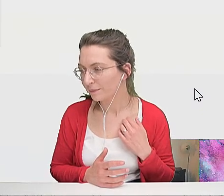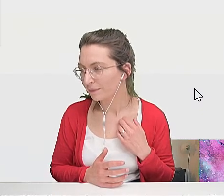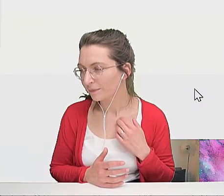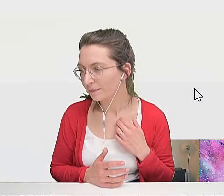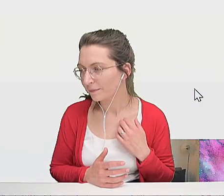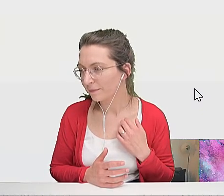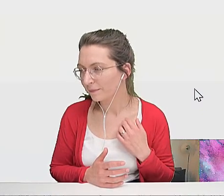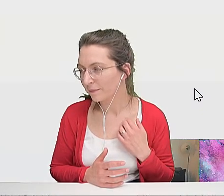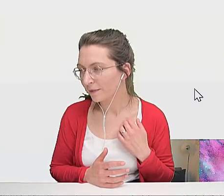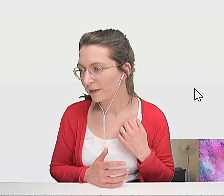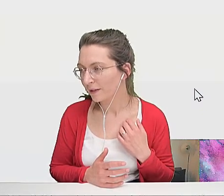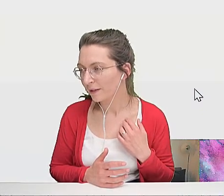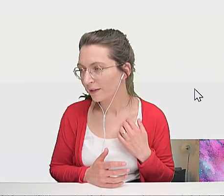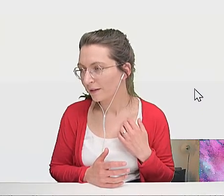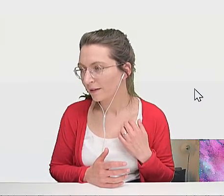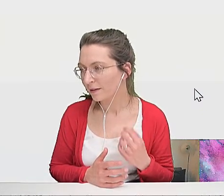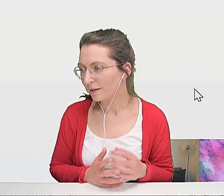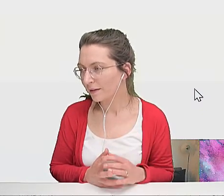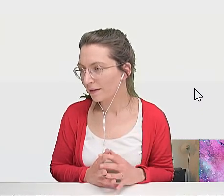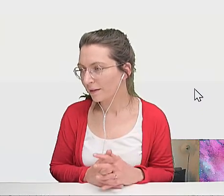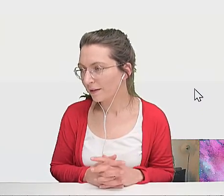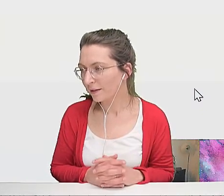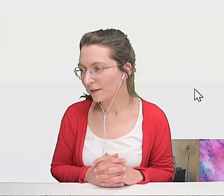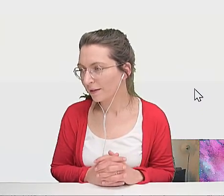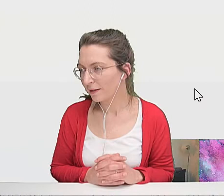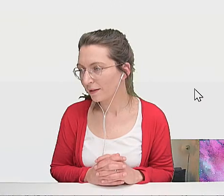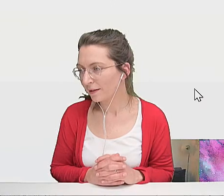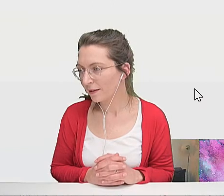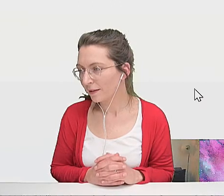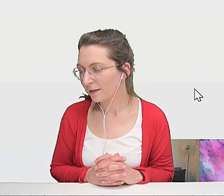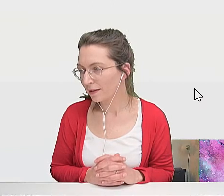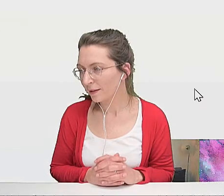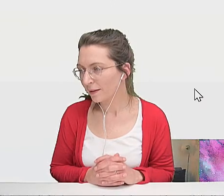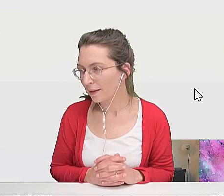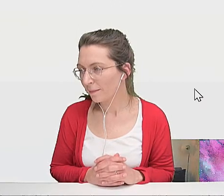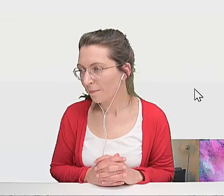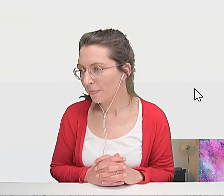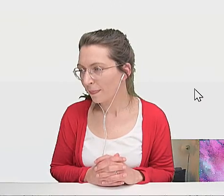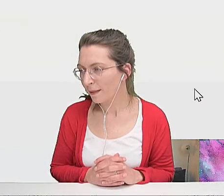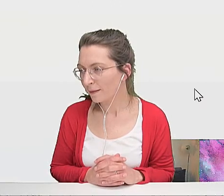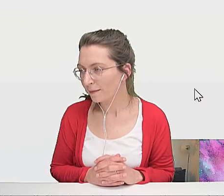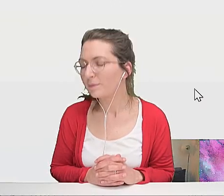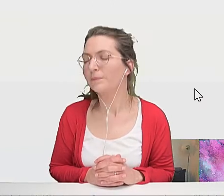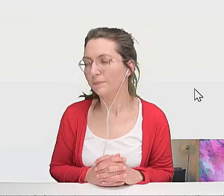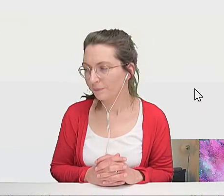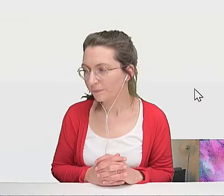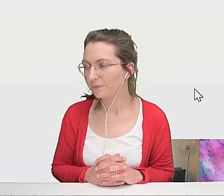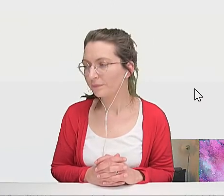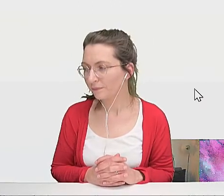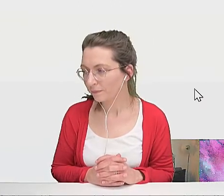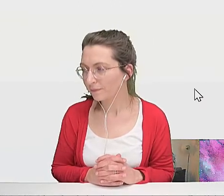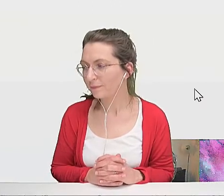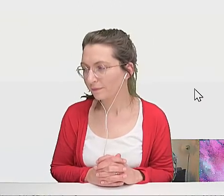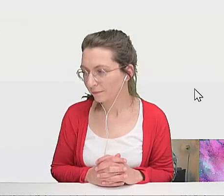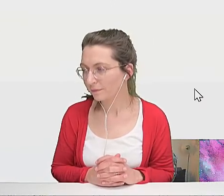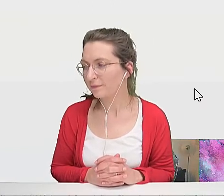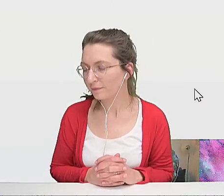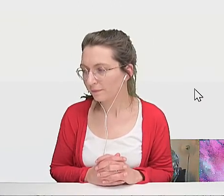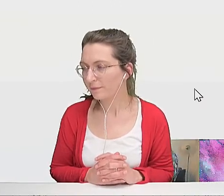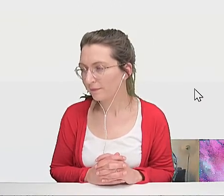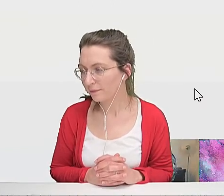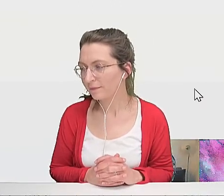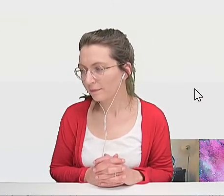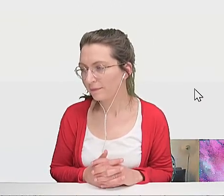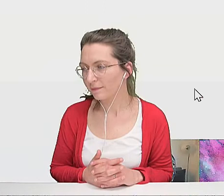Herausforderungen jetzt einmal die Wettbewerbe vom letzten Jahr und die erste Runde von diesem Jahr